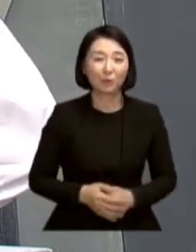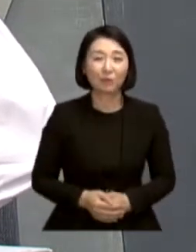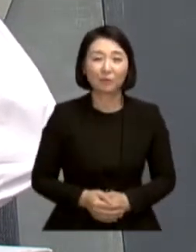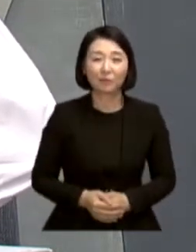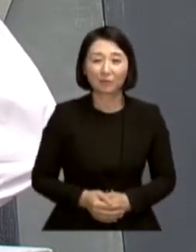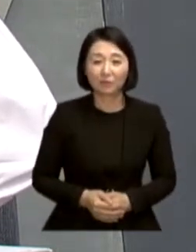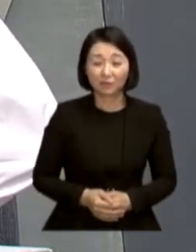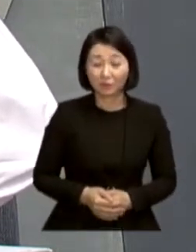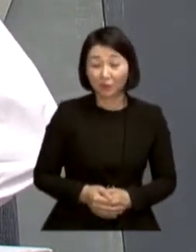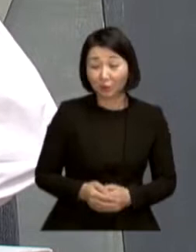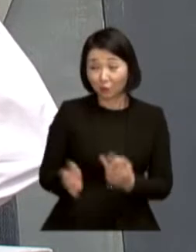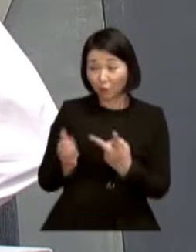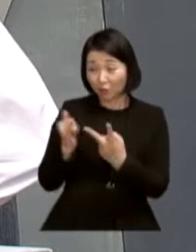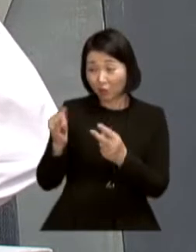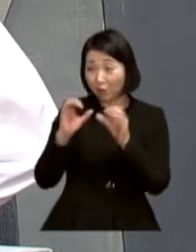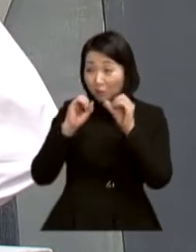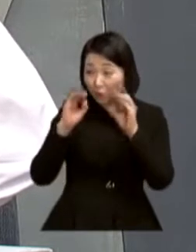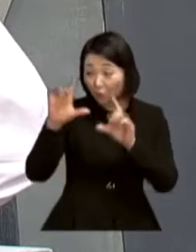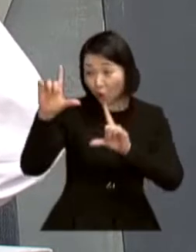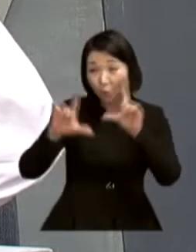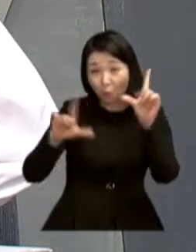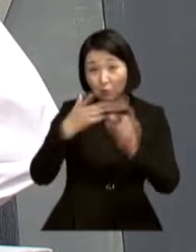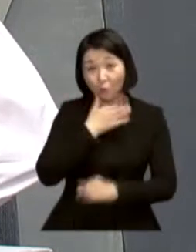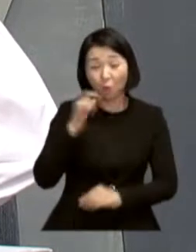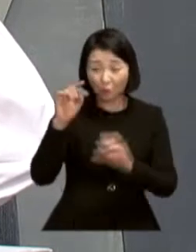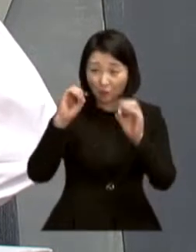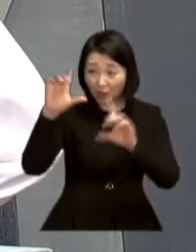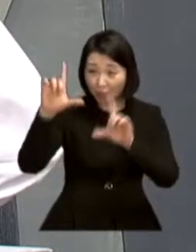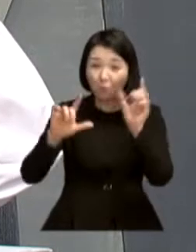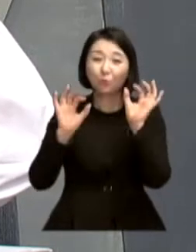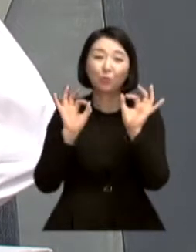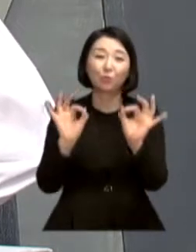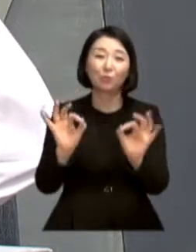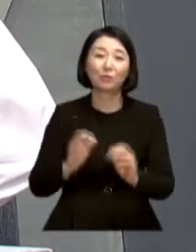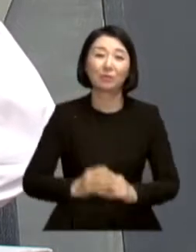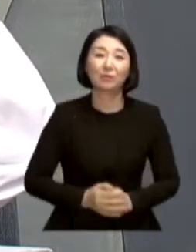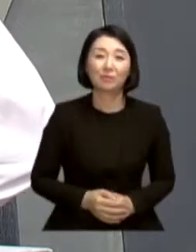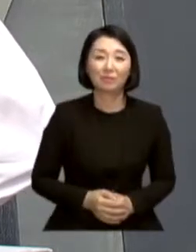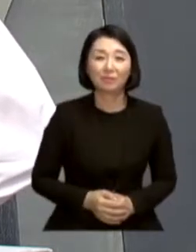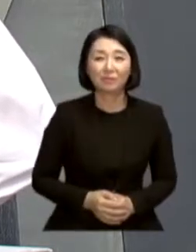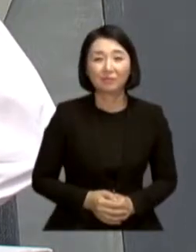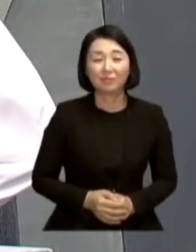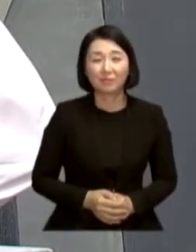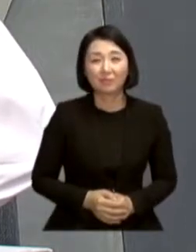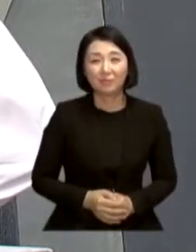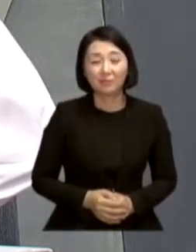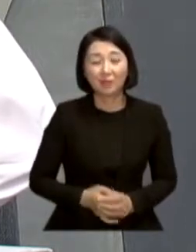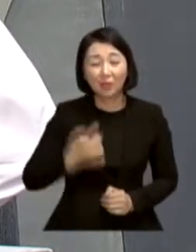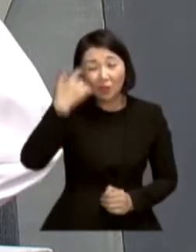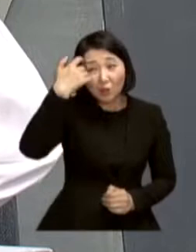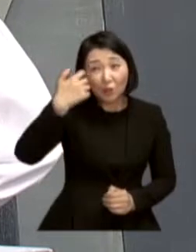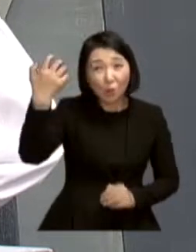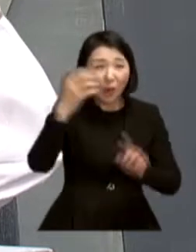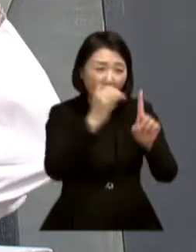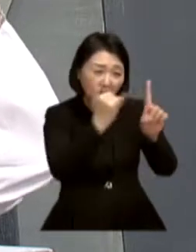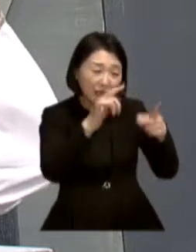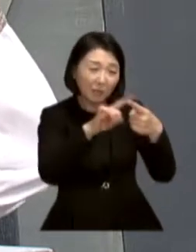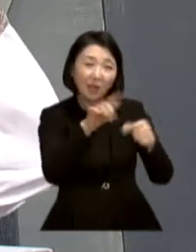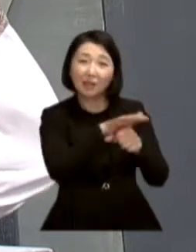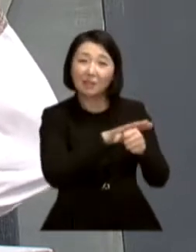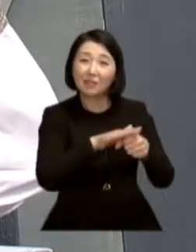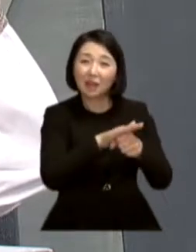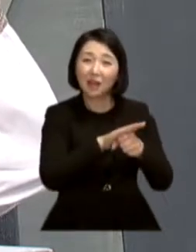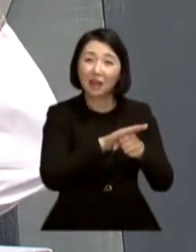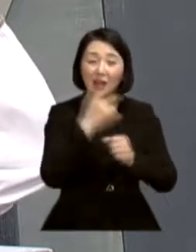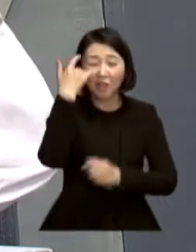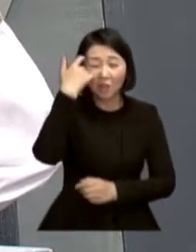저는 오늘 두 분이 선교하시는 모습 또 복음을 전하시는 모습을 보면서 와, 이 한 영혼에 대한 사랑 네. 또